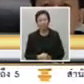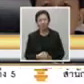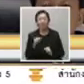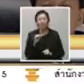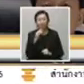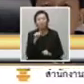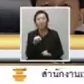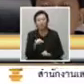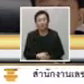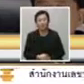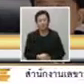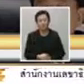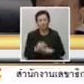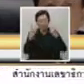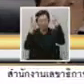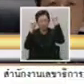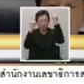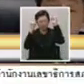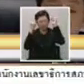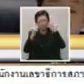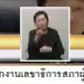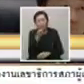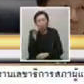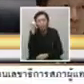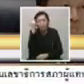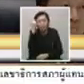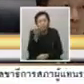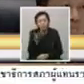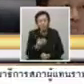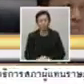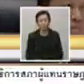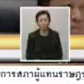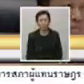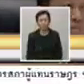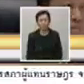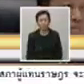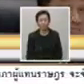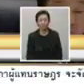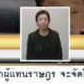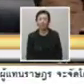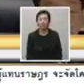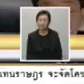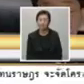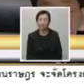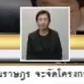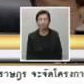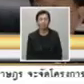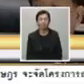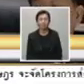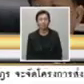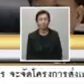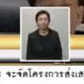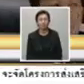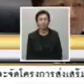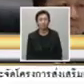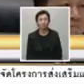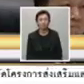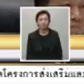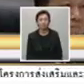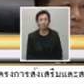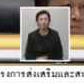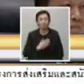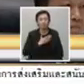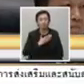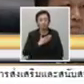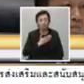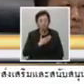างเงี้ยนะครับท่านนายกก็ลองไปคิดเอาดูนะฮะครับนี่ก่อนที่จะเข้าเรื่องผมขออนุ